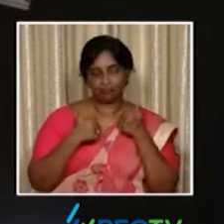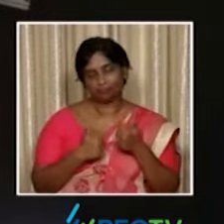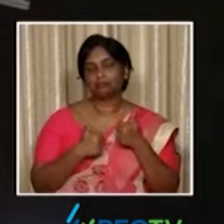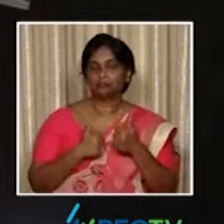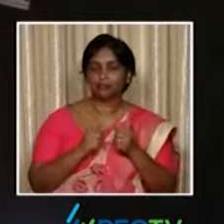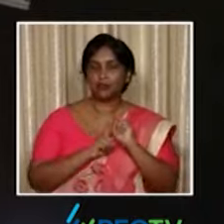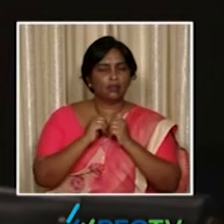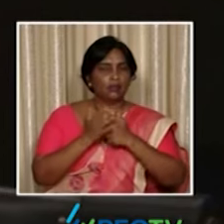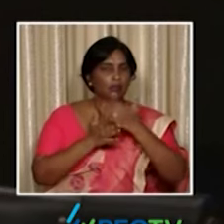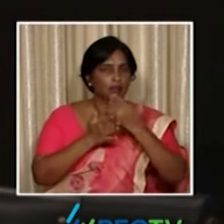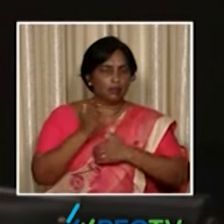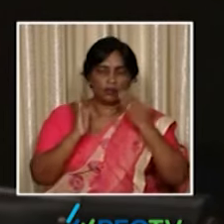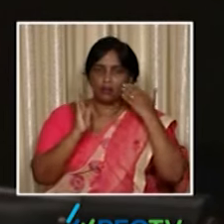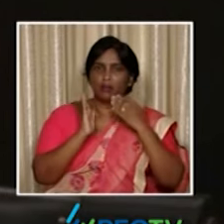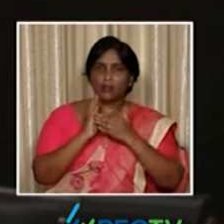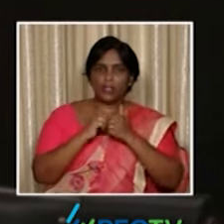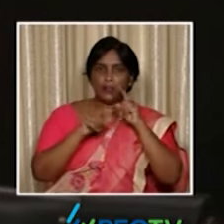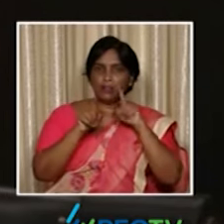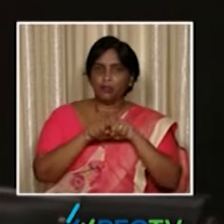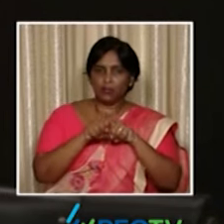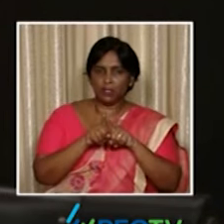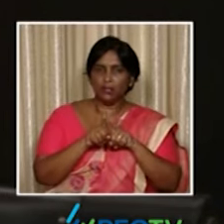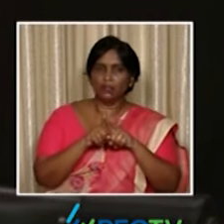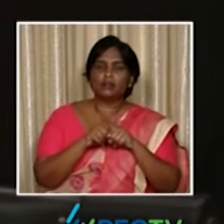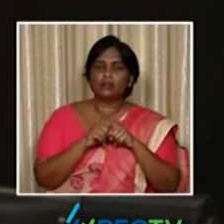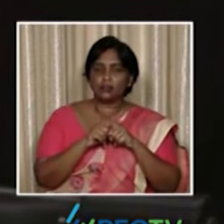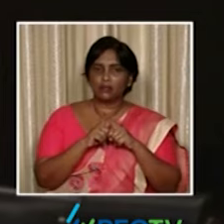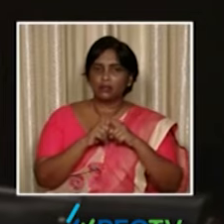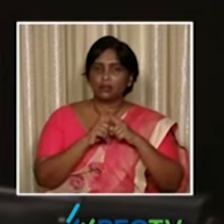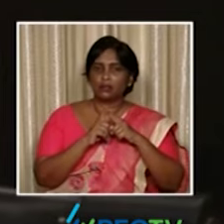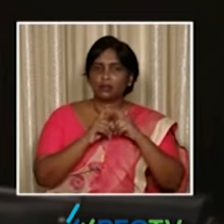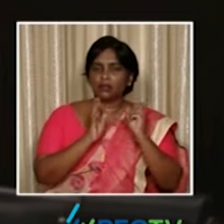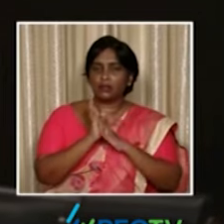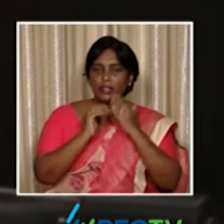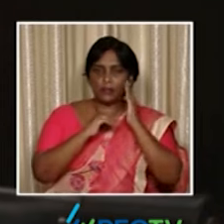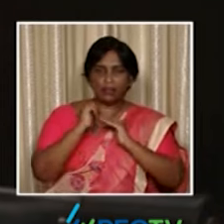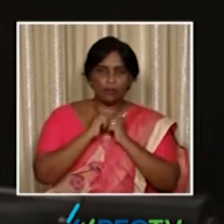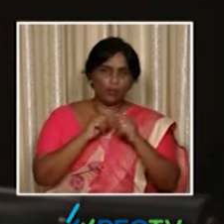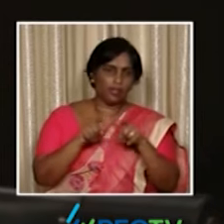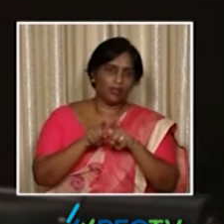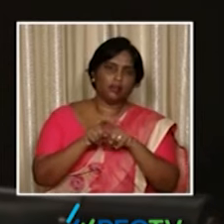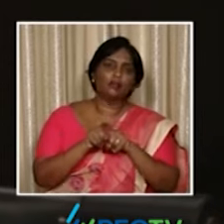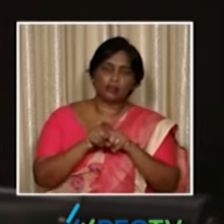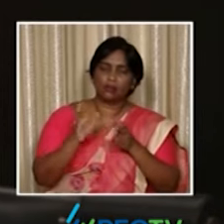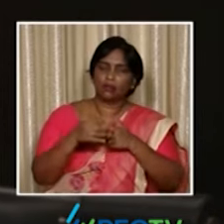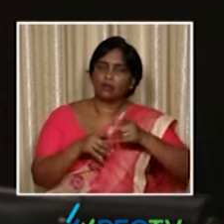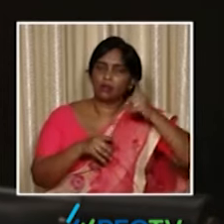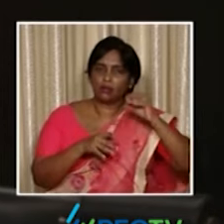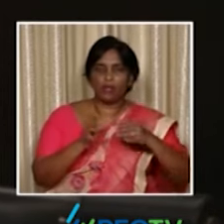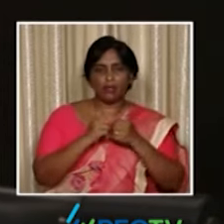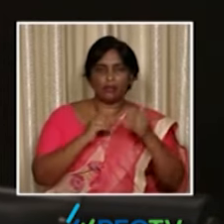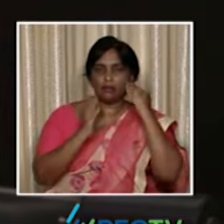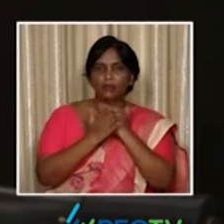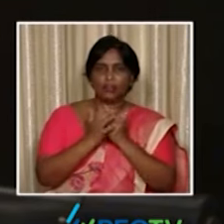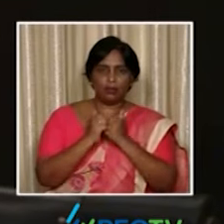පාර්ලිමේන්තුව අපිට දැනගන්න පුළුවන් නම් චිත්‍රසිරි වාර්තාවට අදාළව තවත් අපි කරුණු එකතු කරනවා ඒ එකතු කරලා අපි ඒක කැබිනට් අනු කමිටුව අපි බලාපොරොත්තු වෙනවා